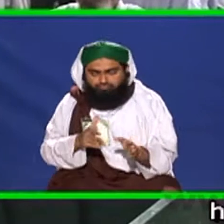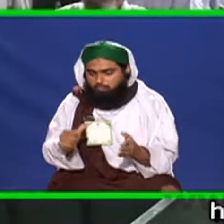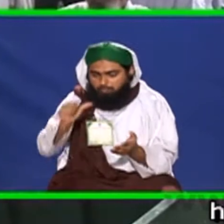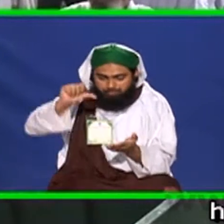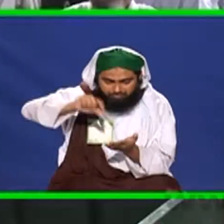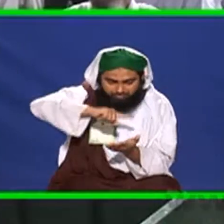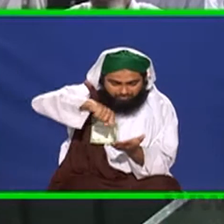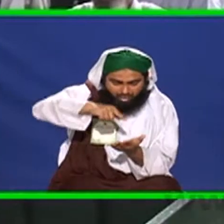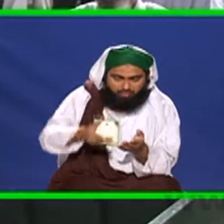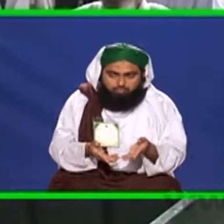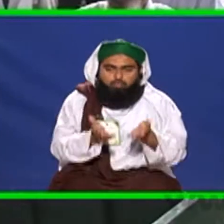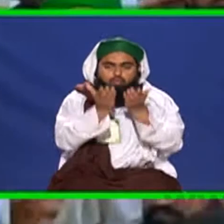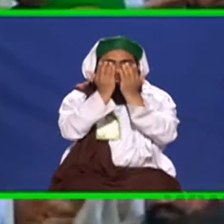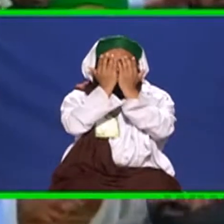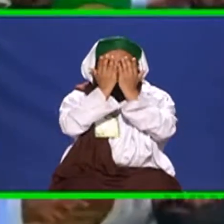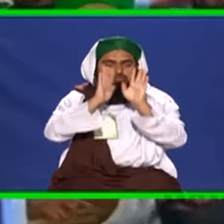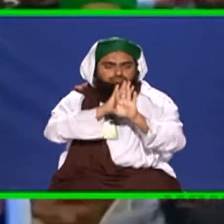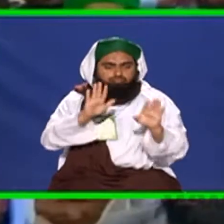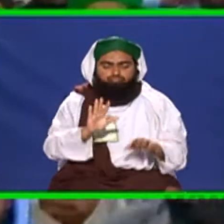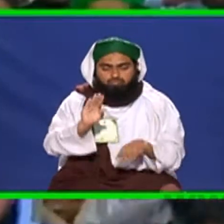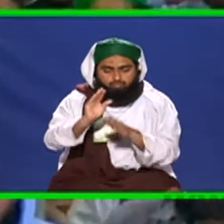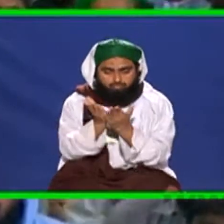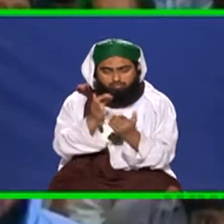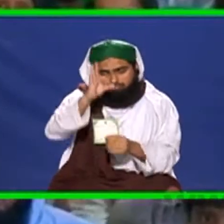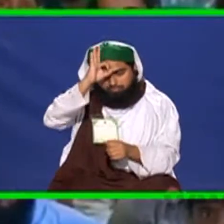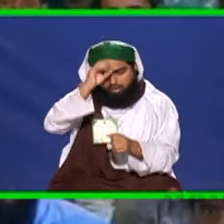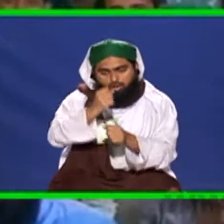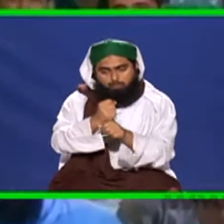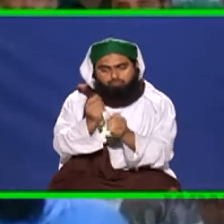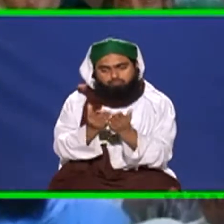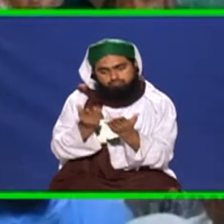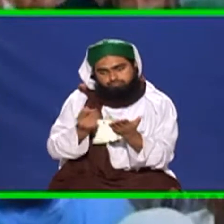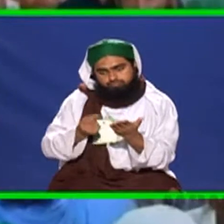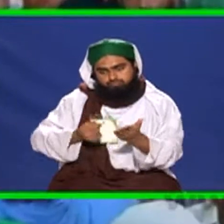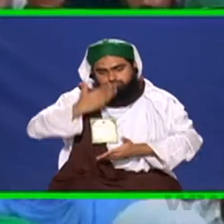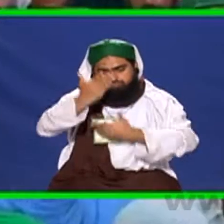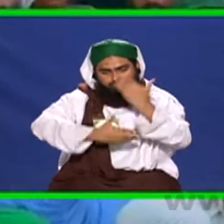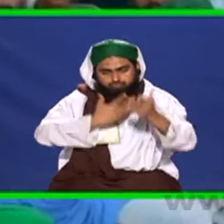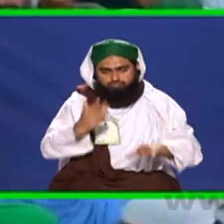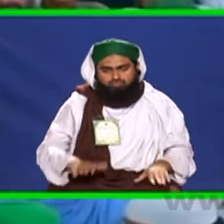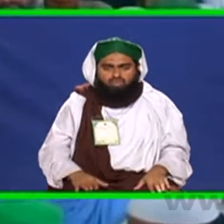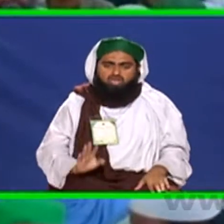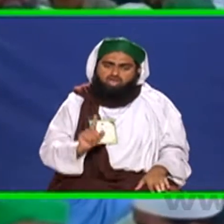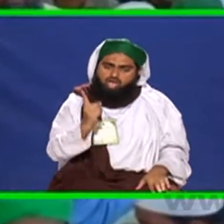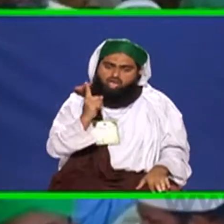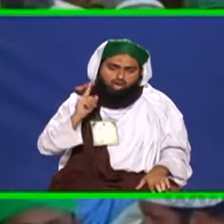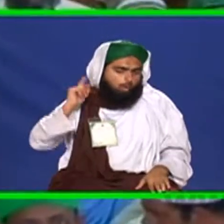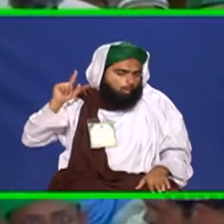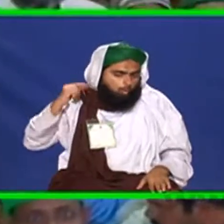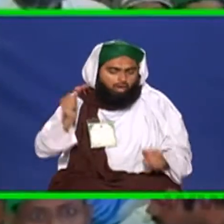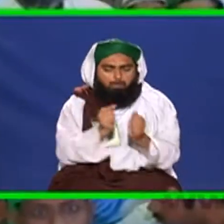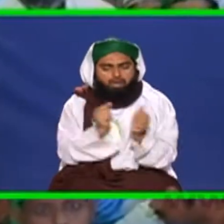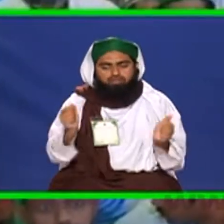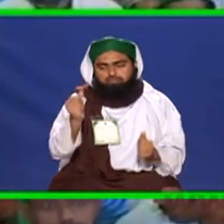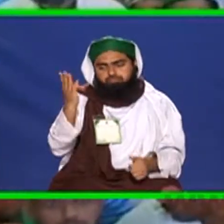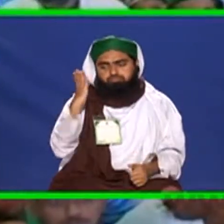کر پی لیں، امام غزالی رحمۃ اللہ علیہ نقل کرتے ہیں کہ ایک غلام آزاد کرنے کا ثواب جو برتن دھو کر کھانے کے بعد